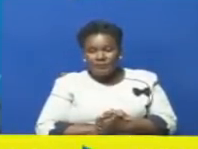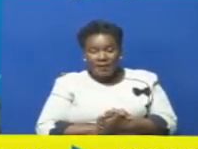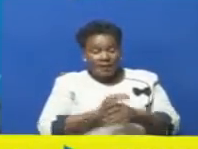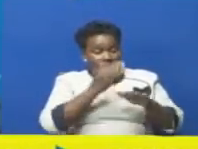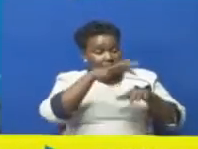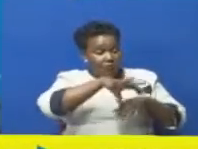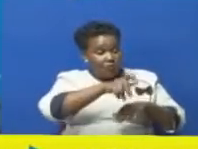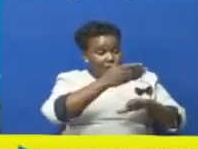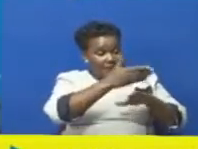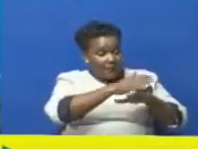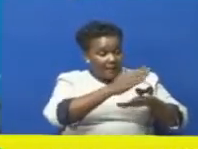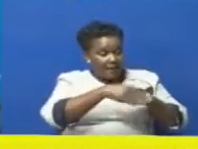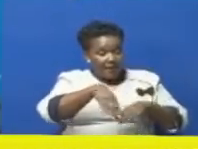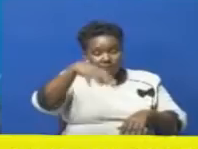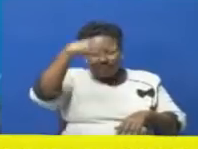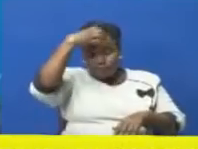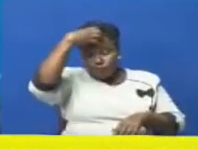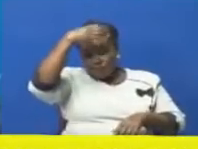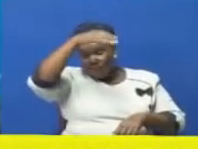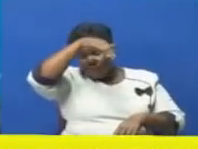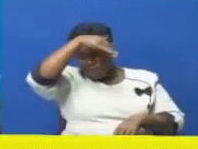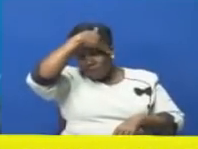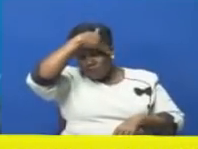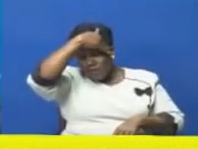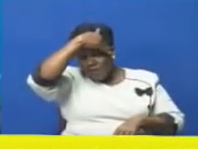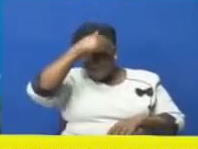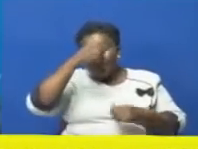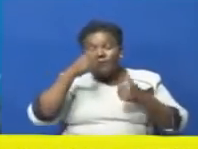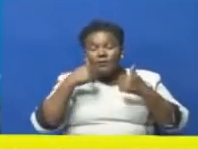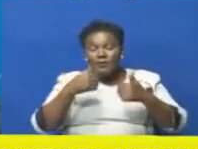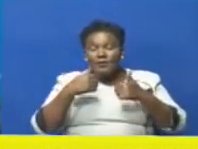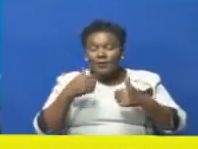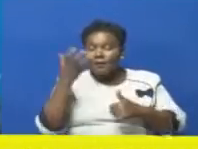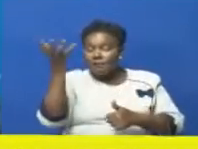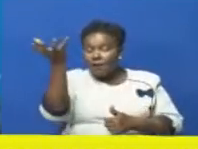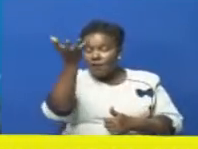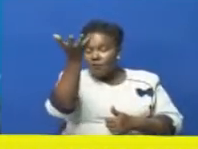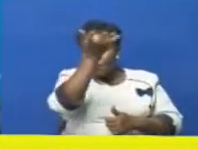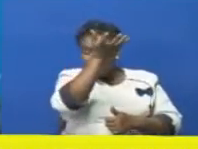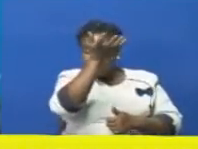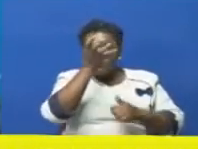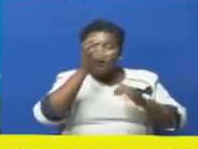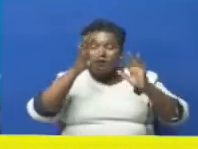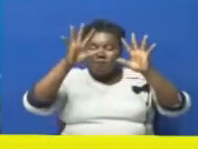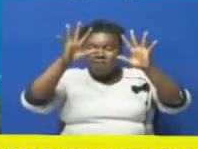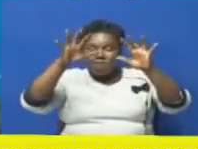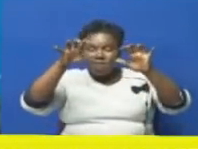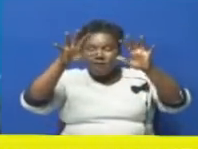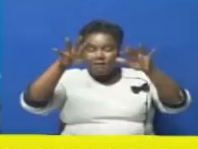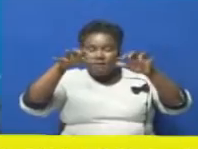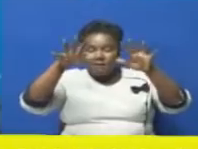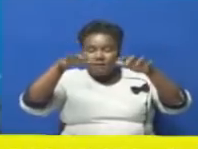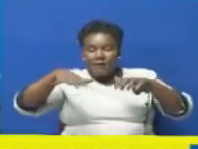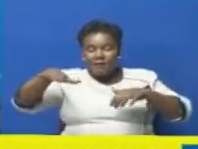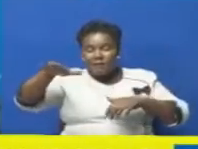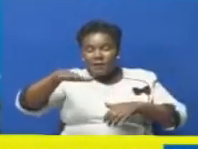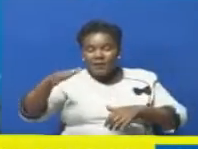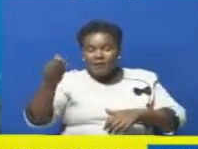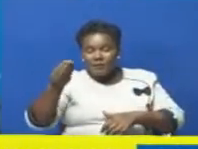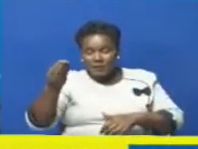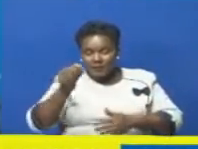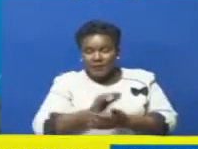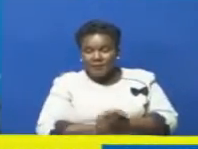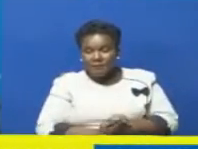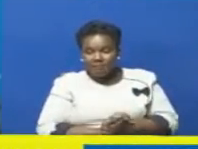wa Tanga, visiwa vya Pemba pamoja na Unguja yanatarajiwa kuwa na hali ya mawingu kiasi, mvua katika maeneo